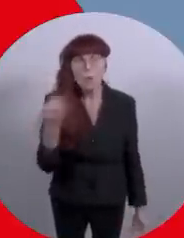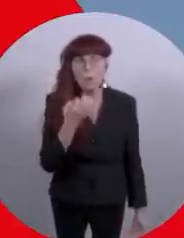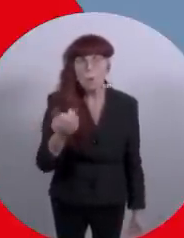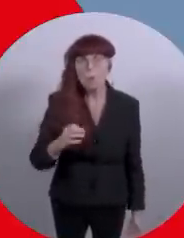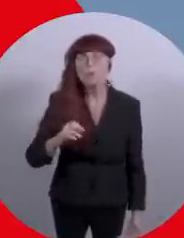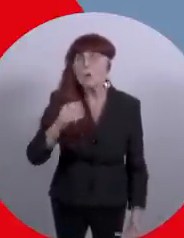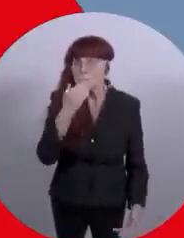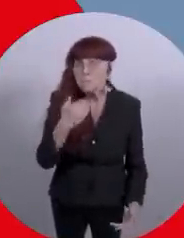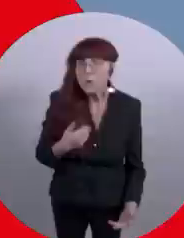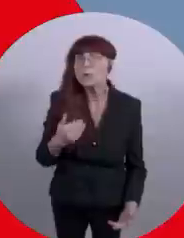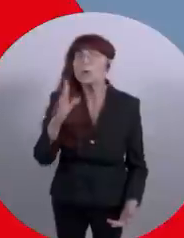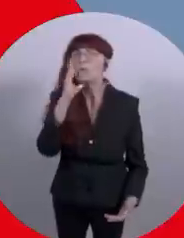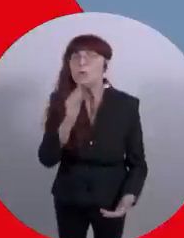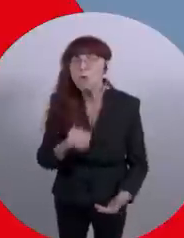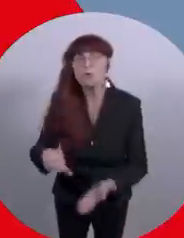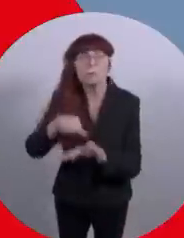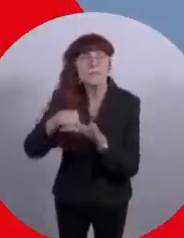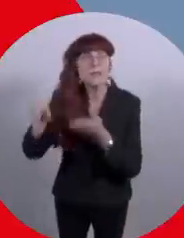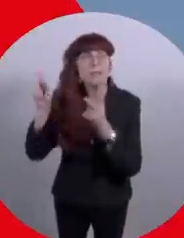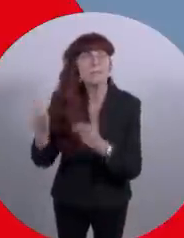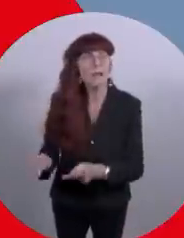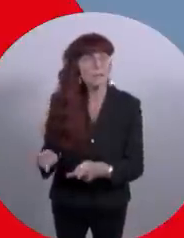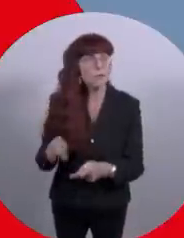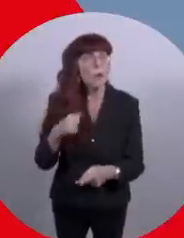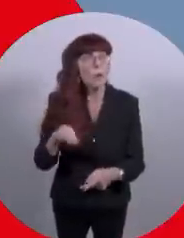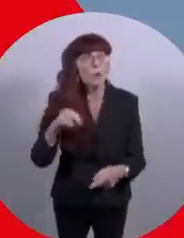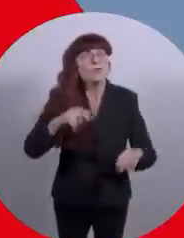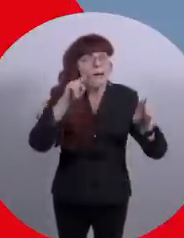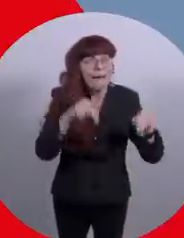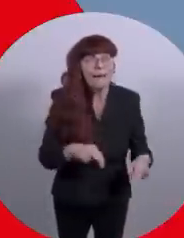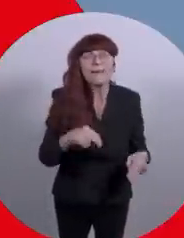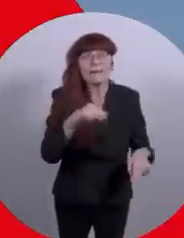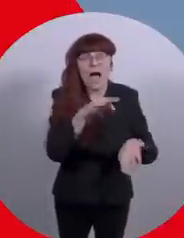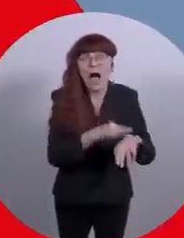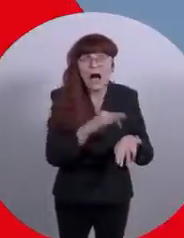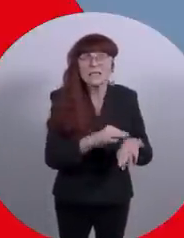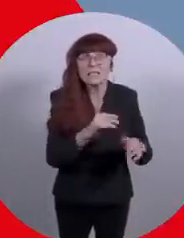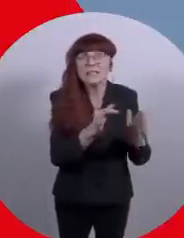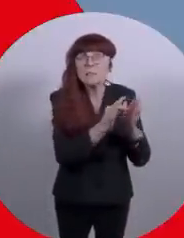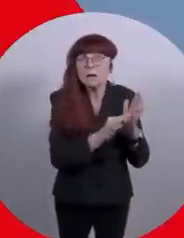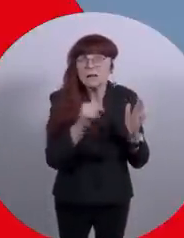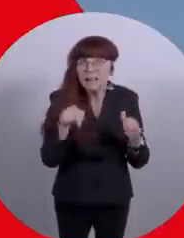garantieren wollen und der rechte von Ortstermin auf einer rechter von ortster